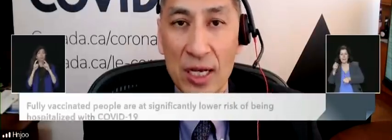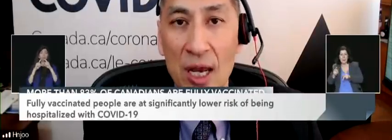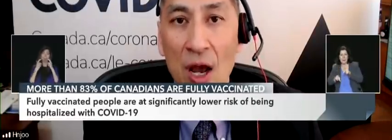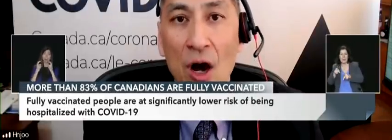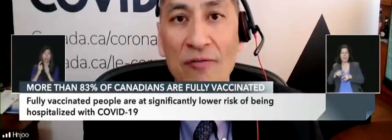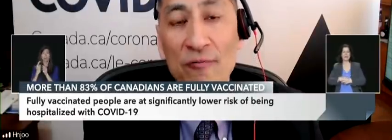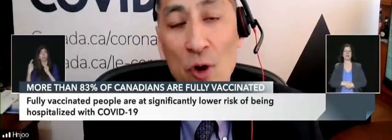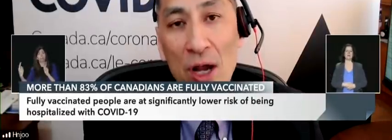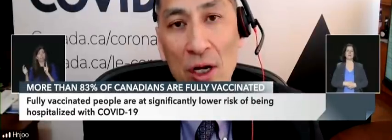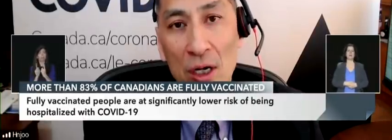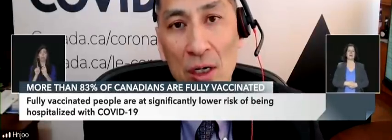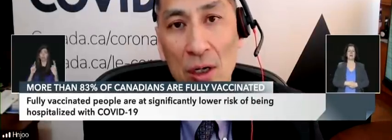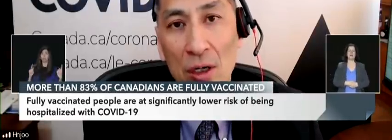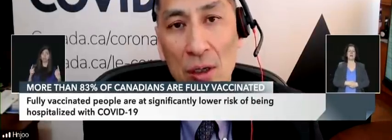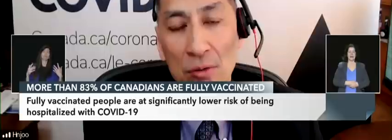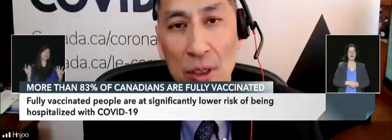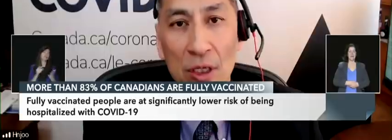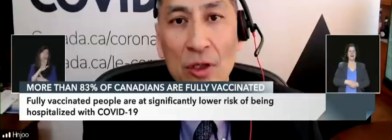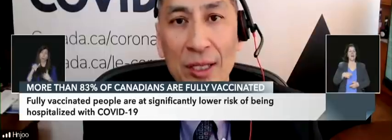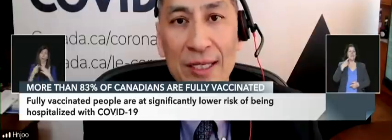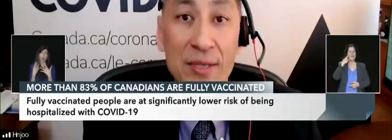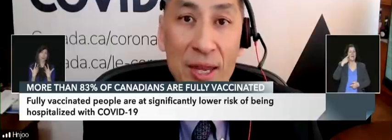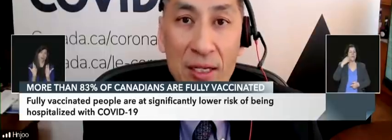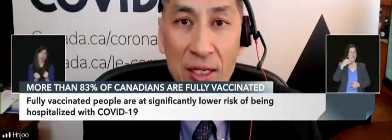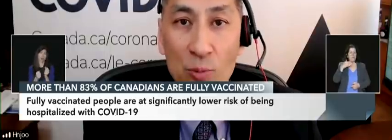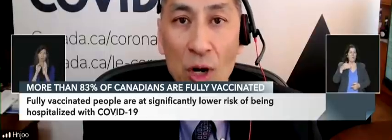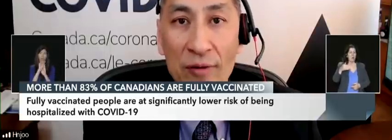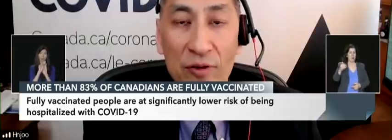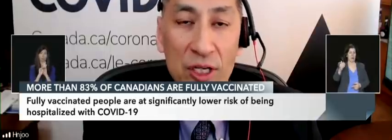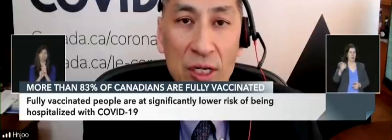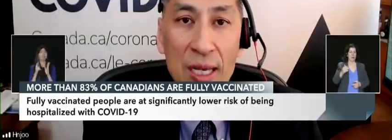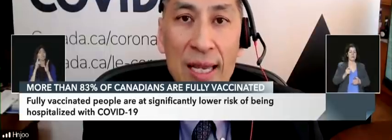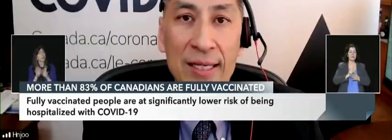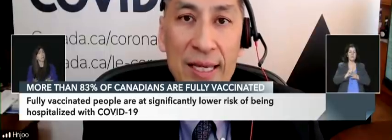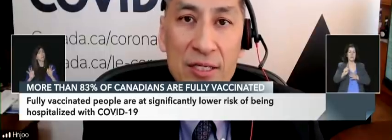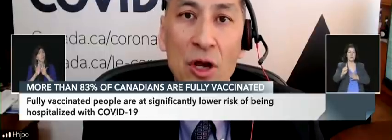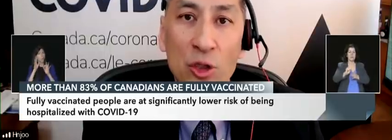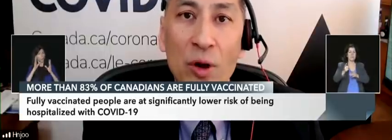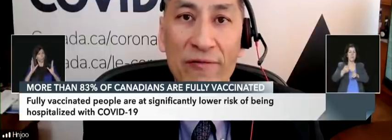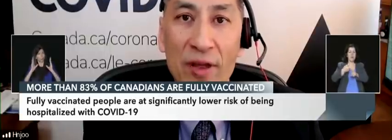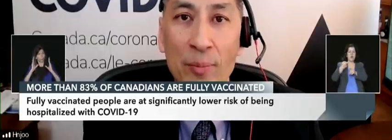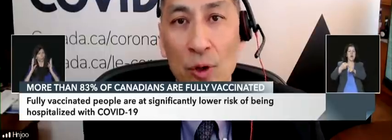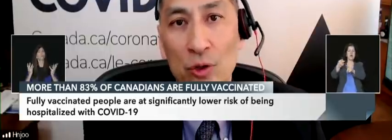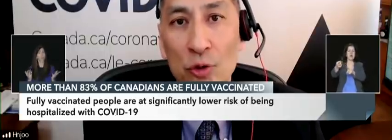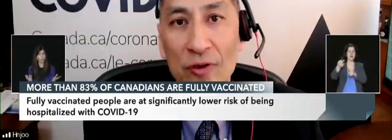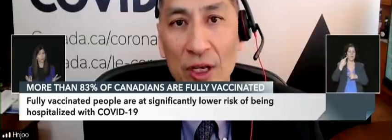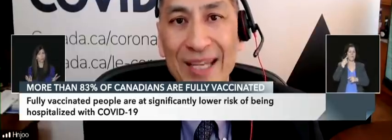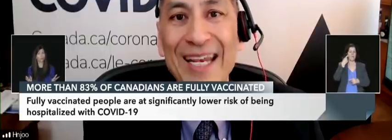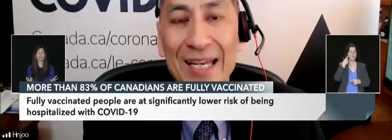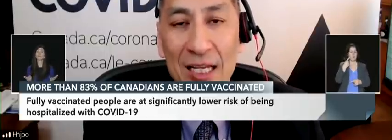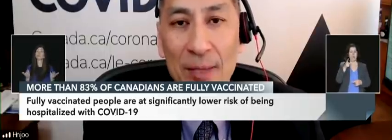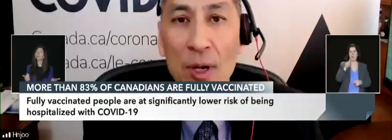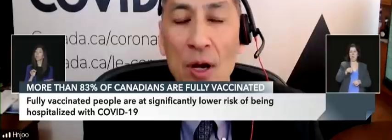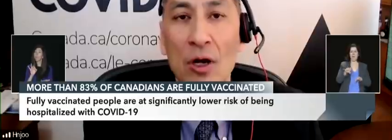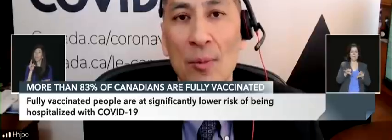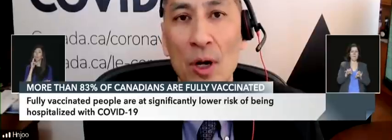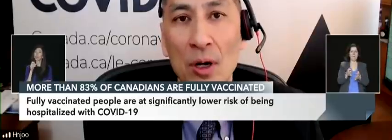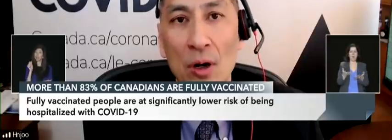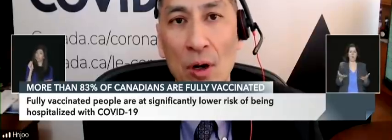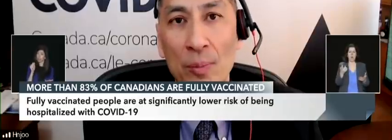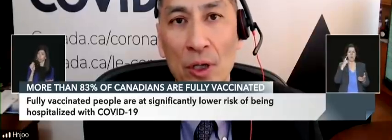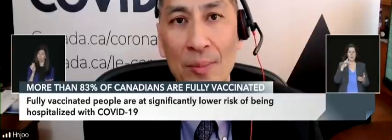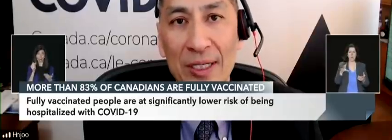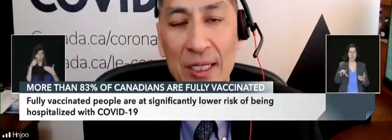individuelle. Et je pense qu'on va voir dans les semaines et les mois à venir qu'est-ce qu'on doit faire pour trouver un